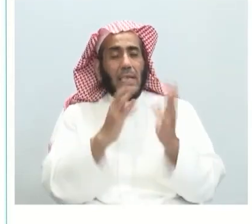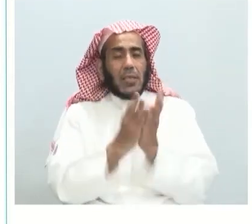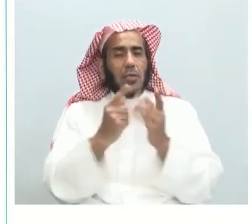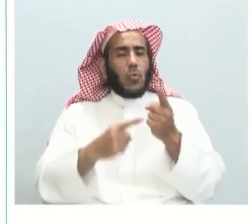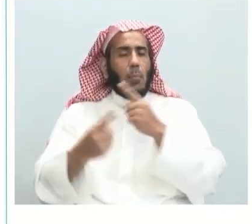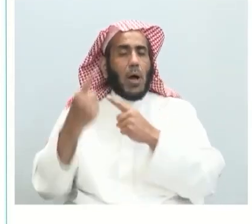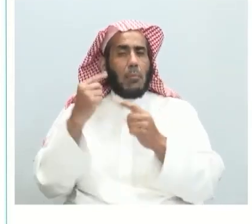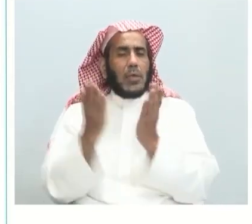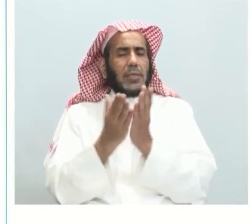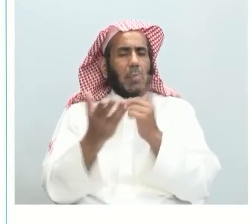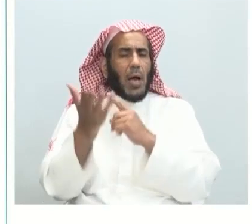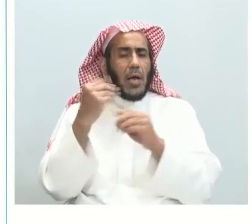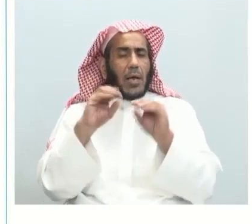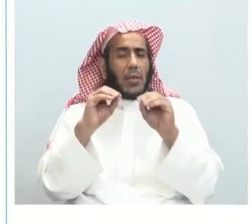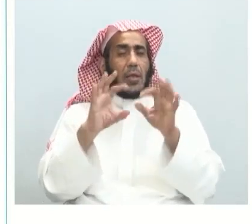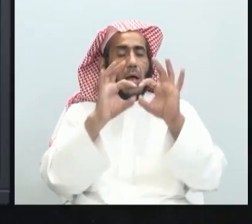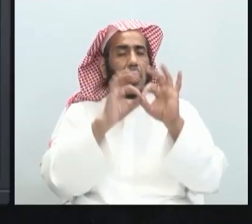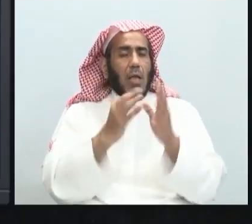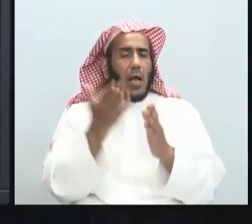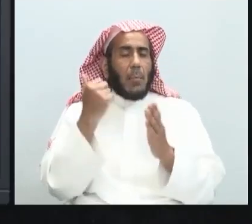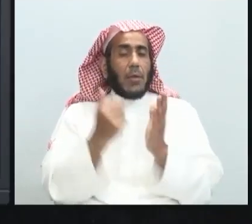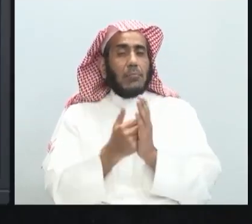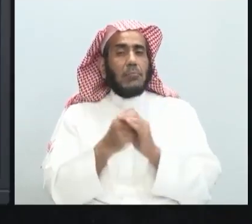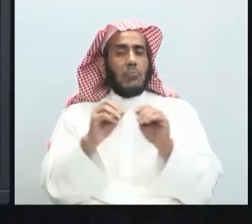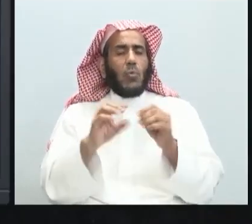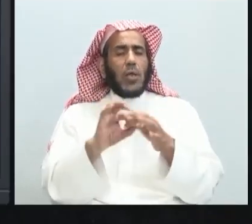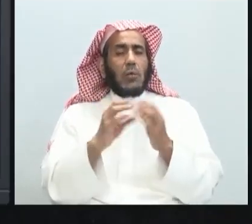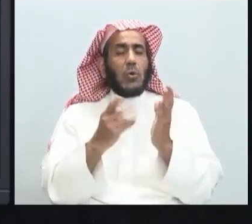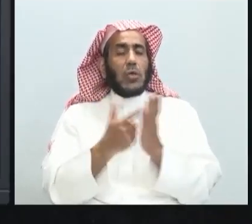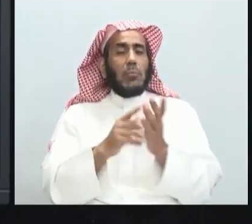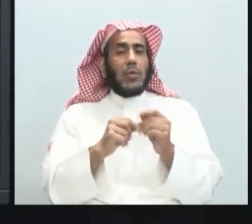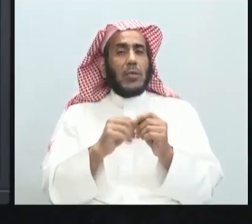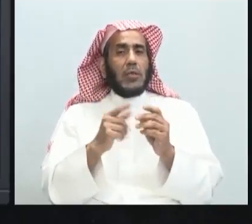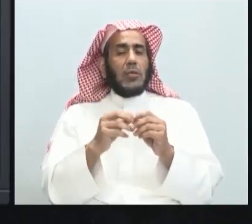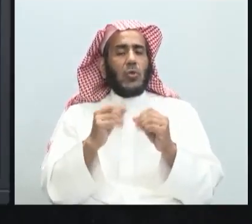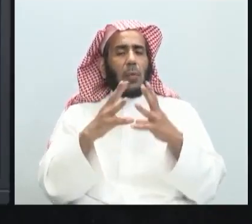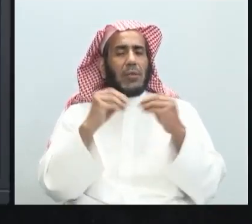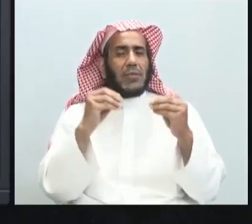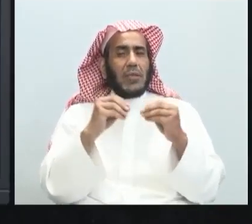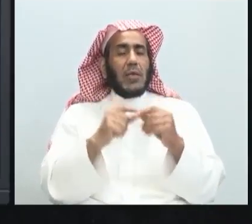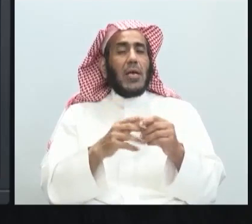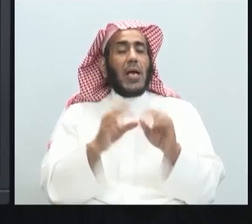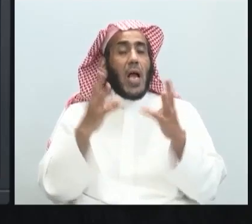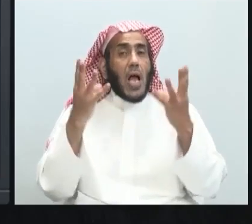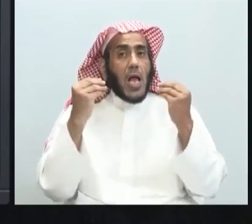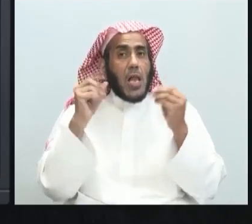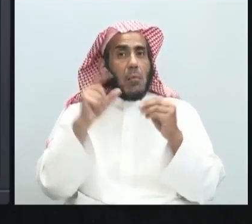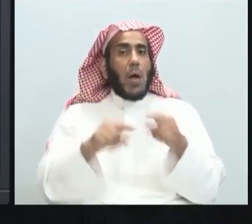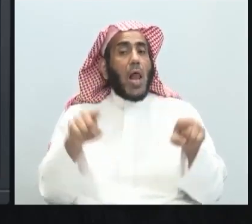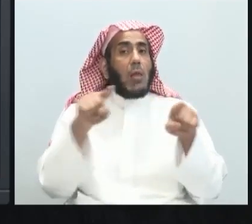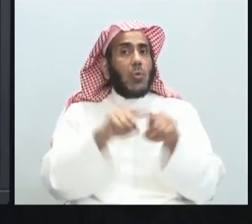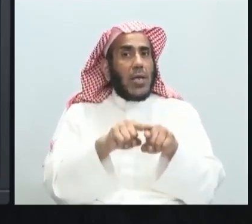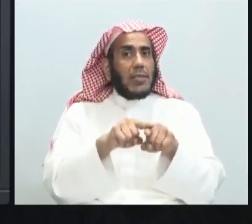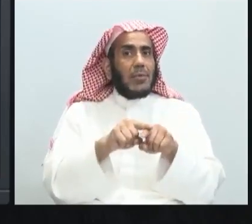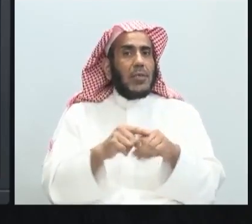قبلها سبق ان اخذنا ايات قبل هذه الايات وهذا ما يسمى عند علم علماء التفسير بعلم المناسبه